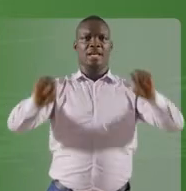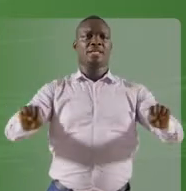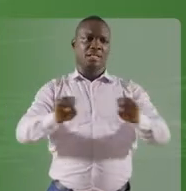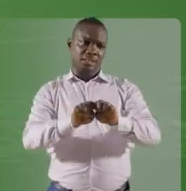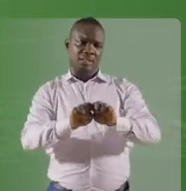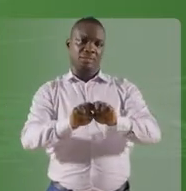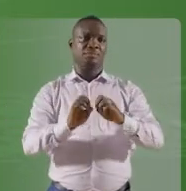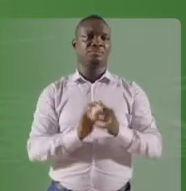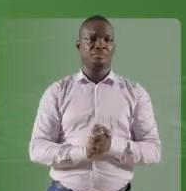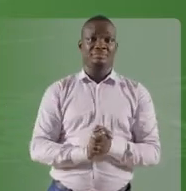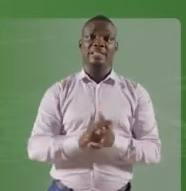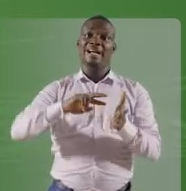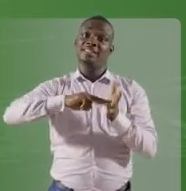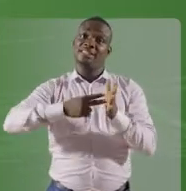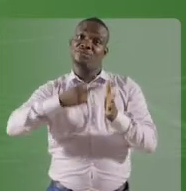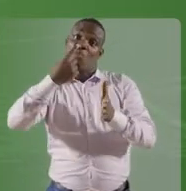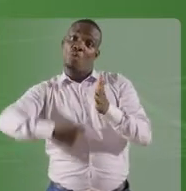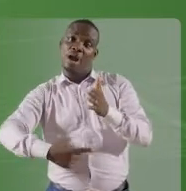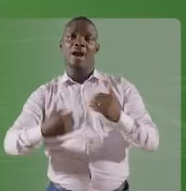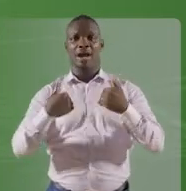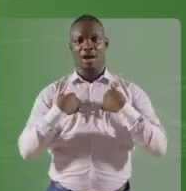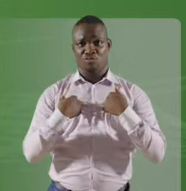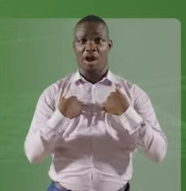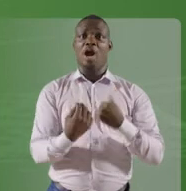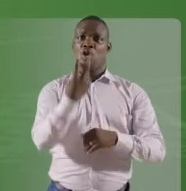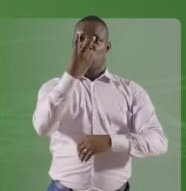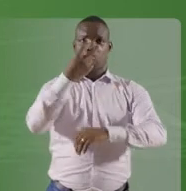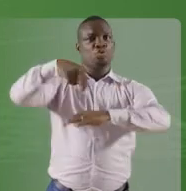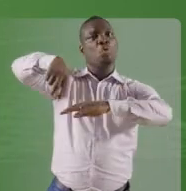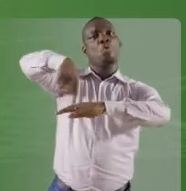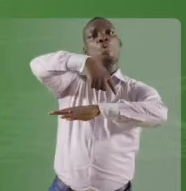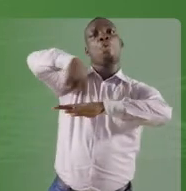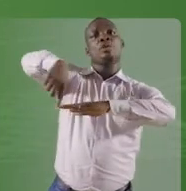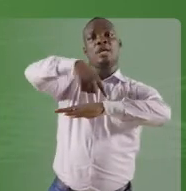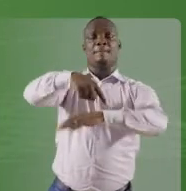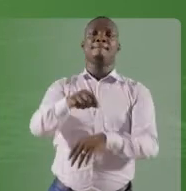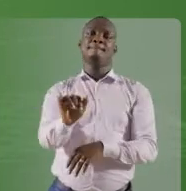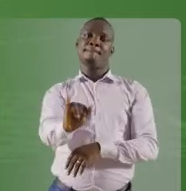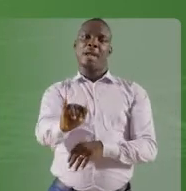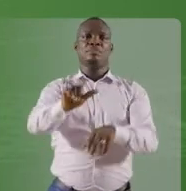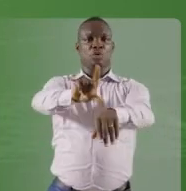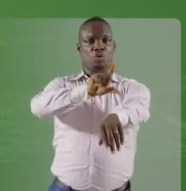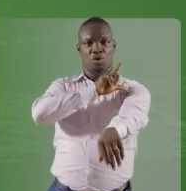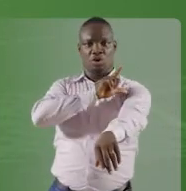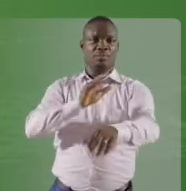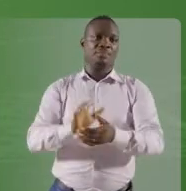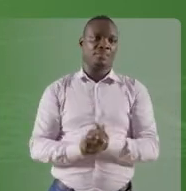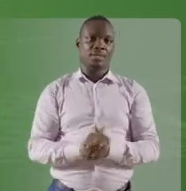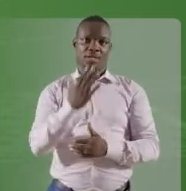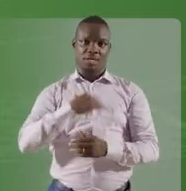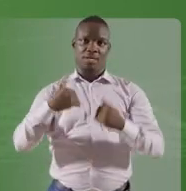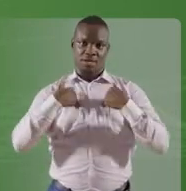Équilatéral veut dire qu'on a deux côtés de même longueur et un